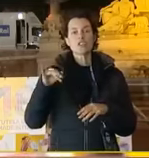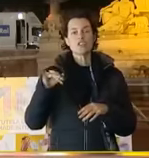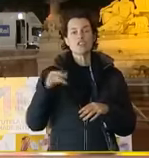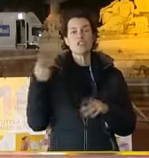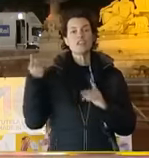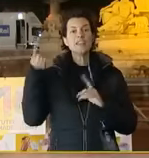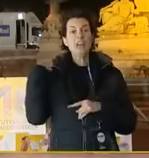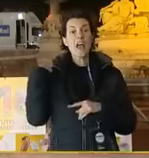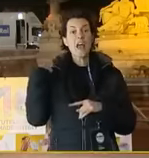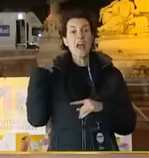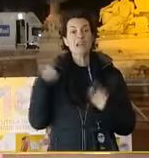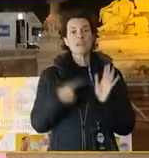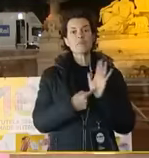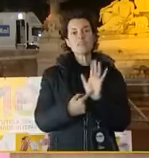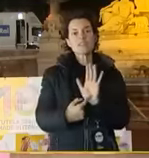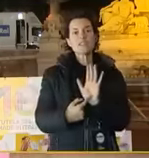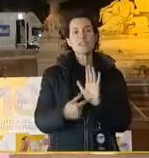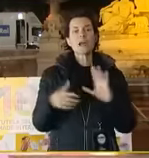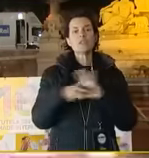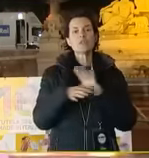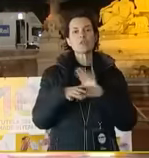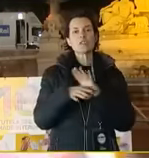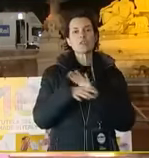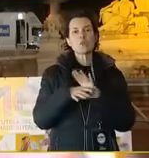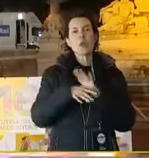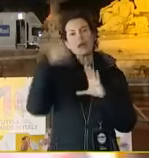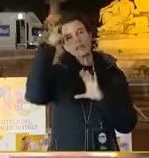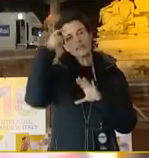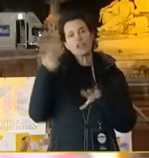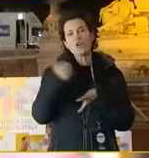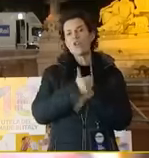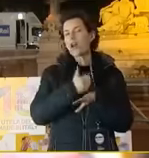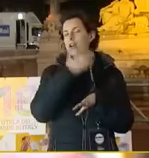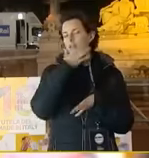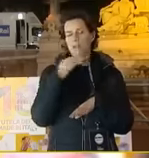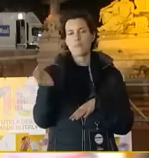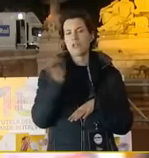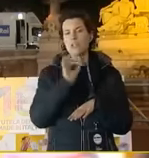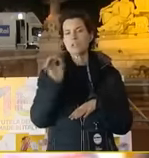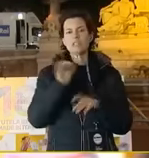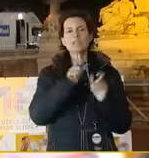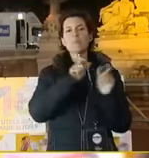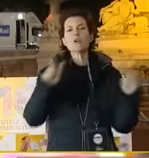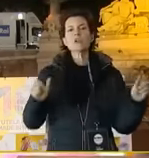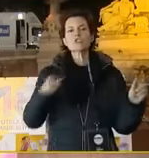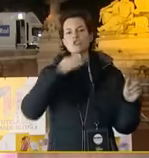una squadra di governo pazzesca, fatta di persone competenti.